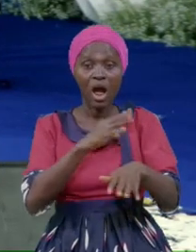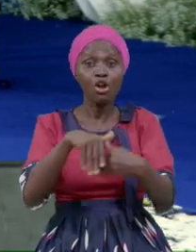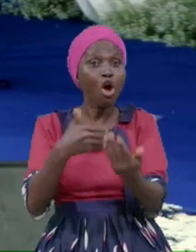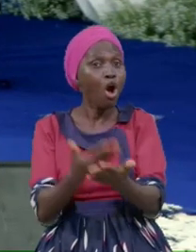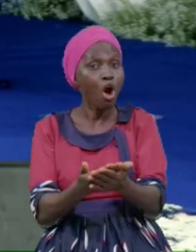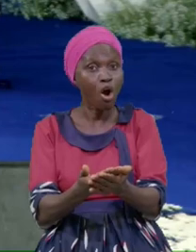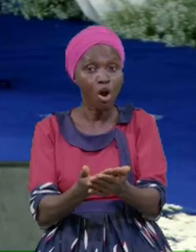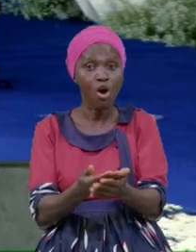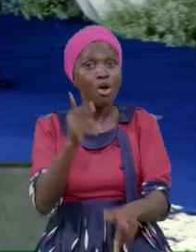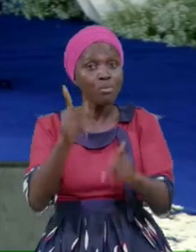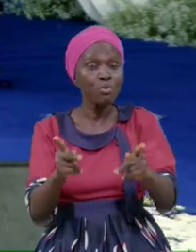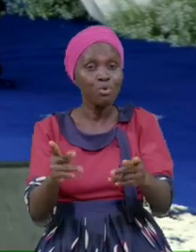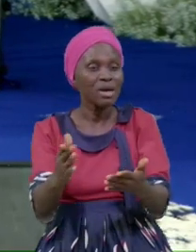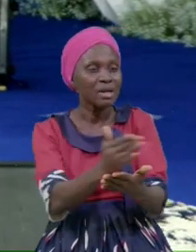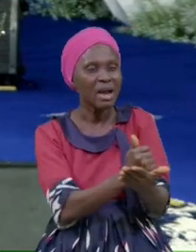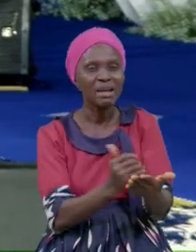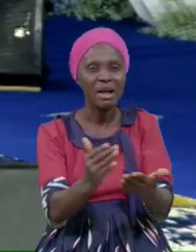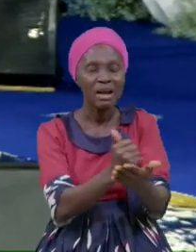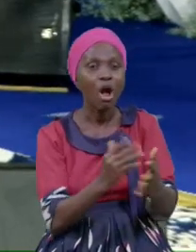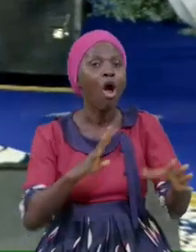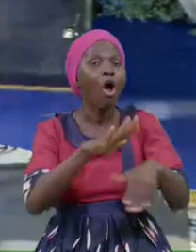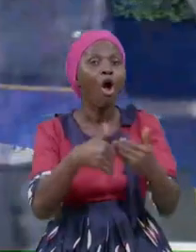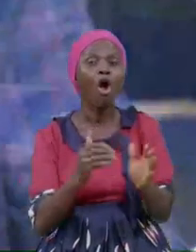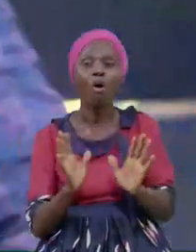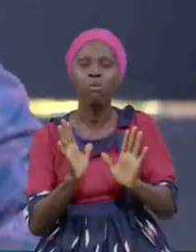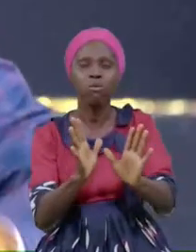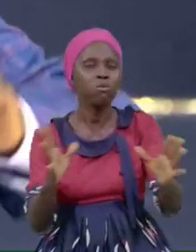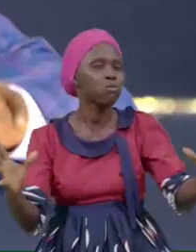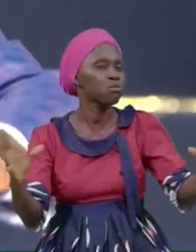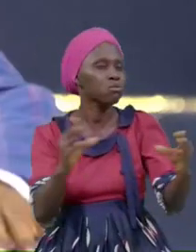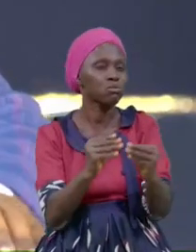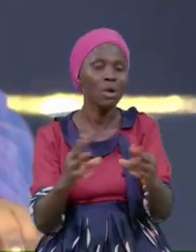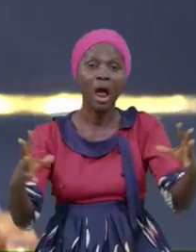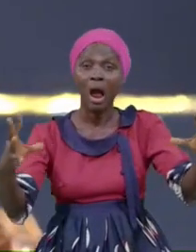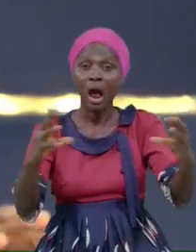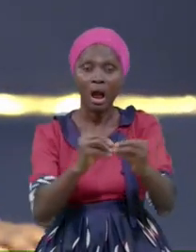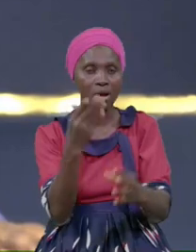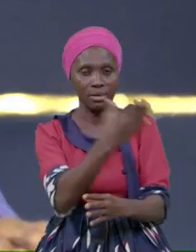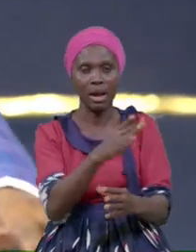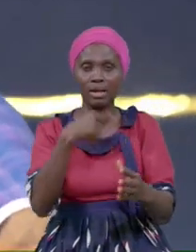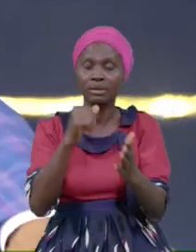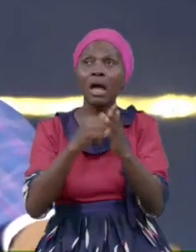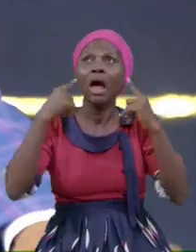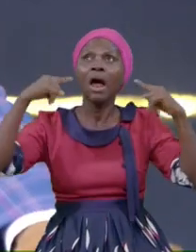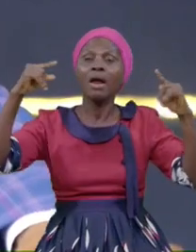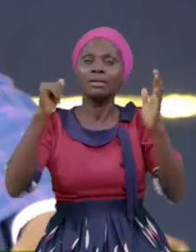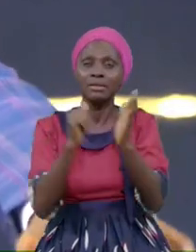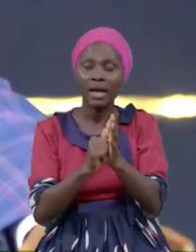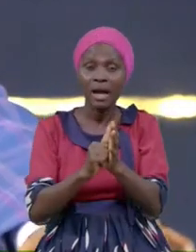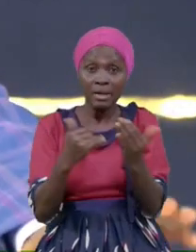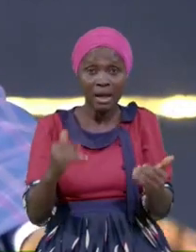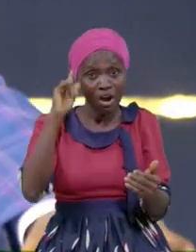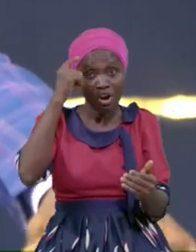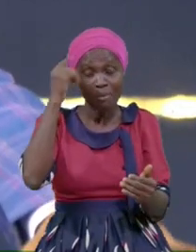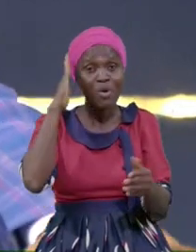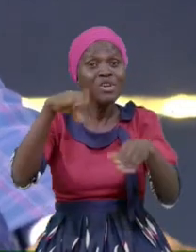tous rassemblés, tous ceux qui n'ont pas été à l'école. Et on dit, maintenant le gouvernement veut vous donner l'éducation